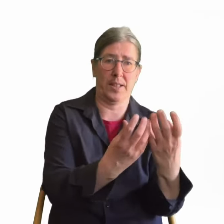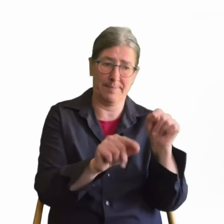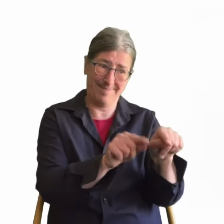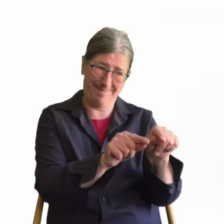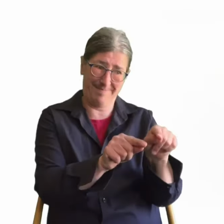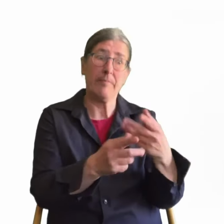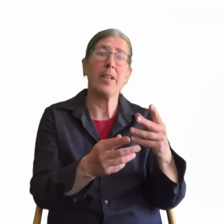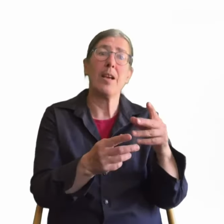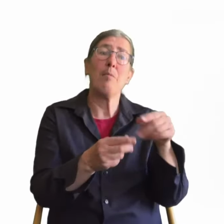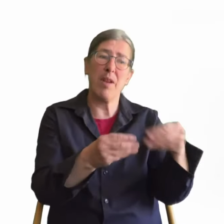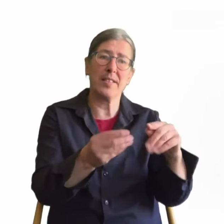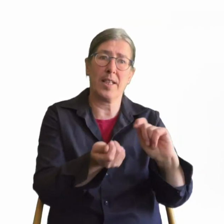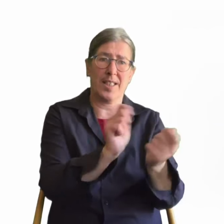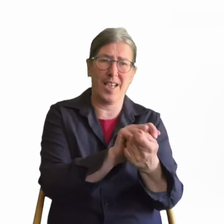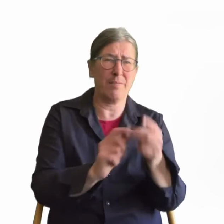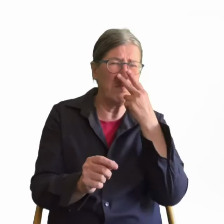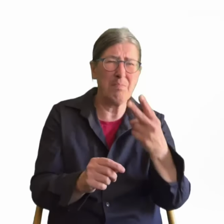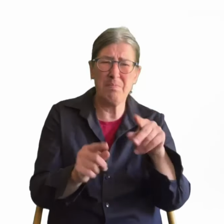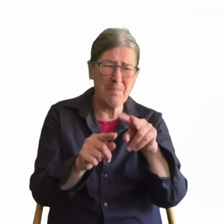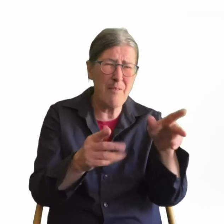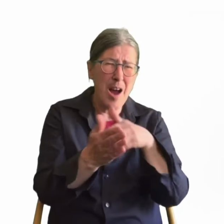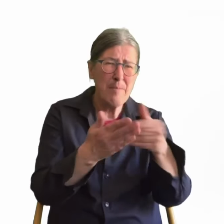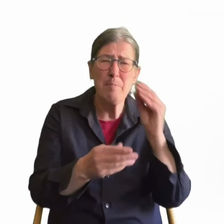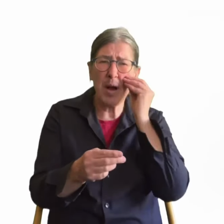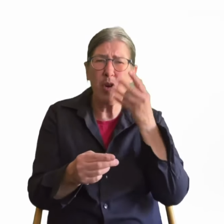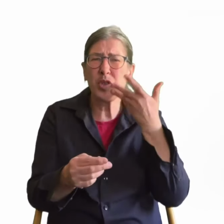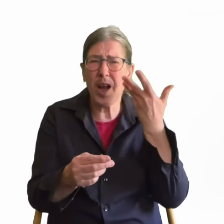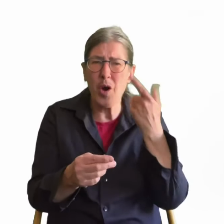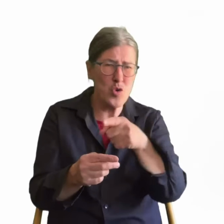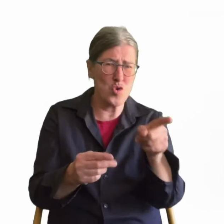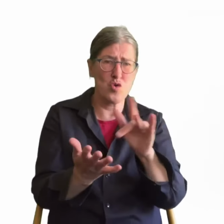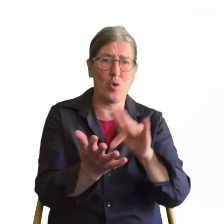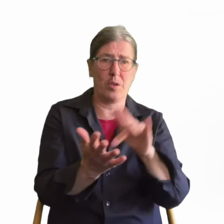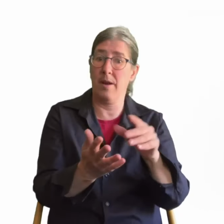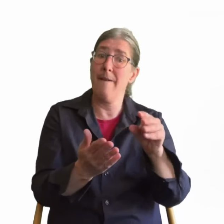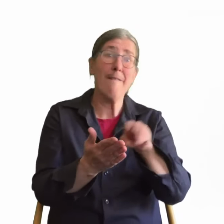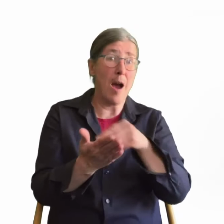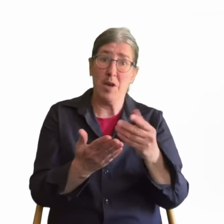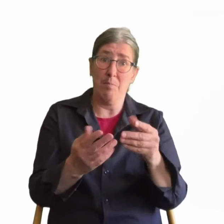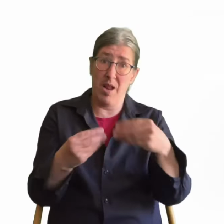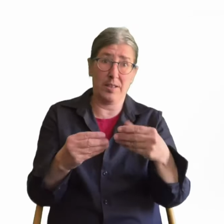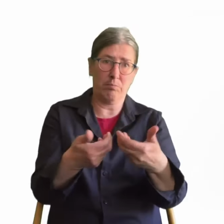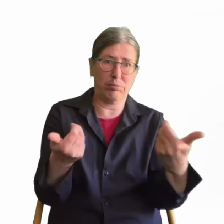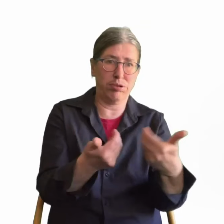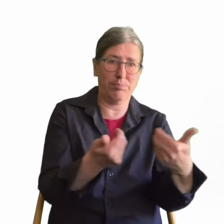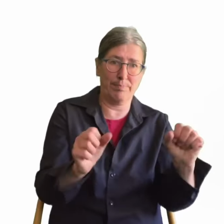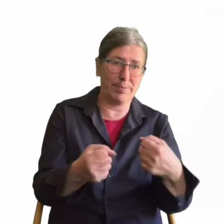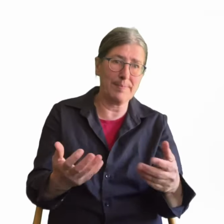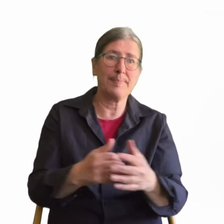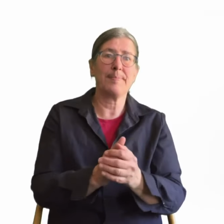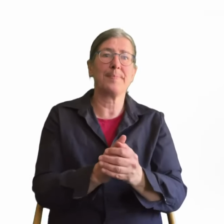sind aus recyceltem Plastik gemacht und ihr seht, das ist alles so braun, grau und das liegt daran, dass man die Farben nicht wirklich gut trennen